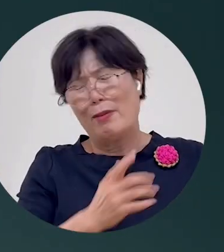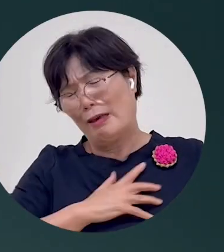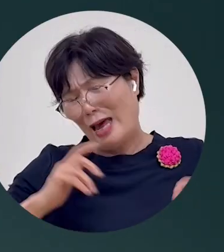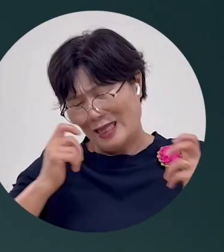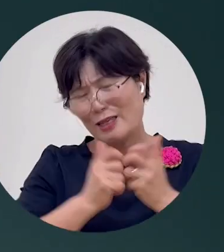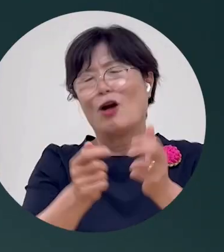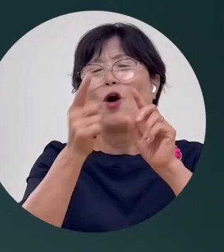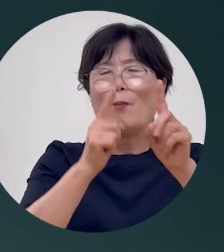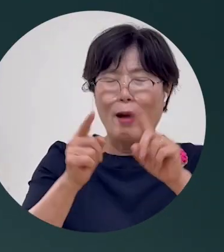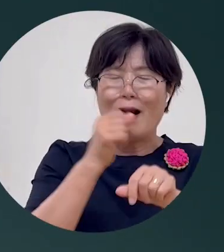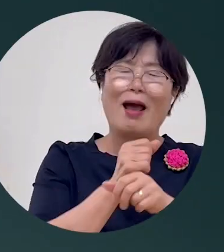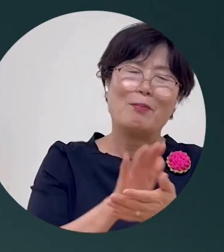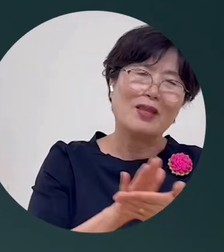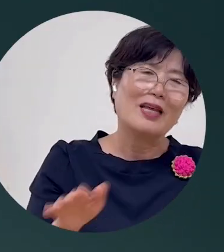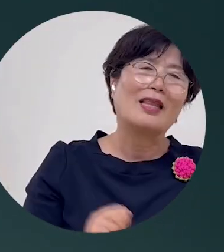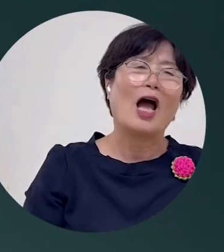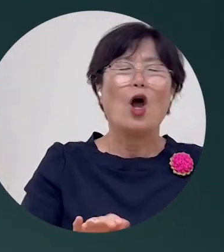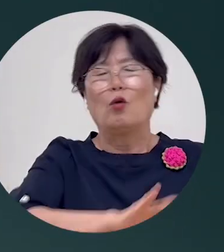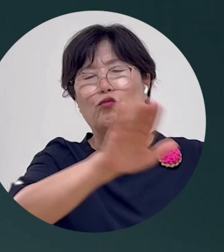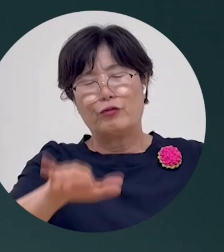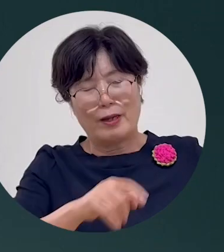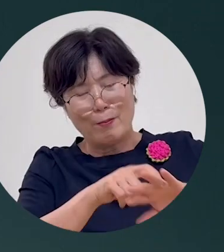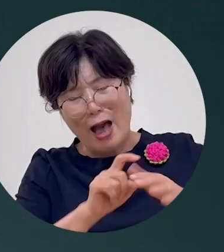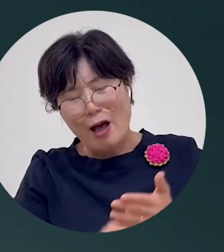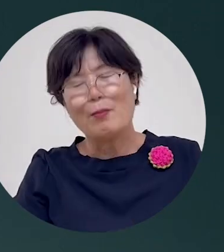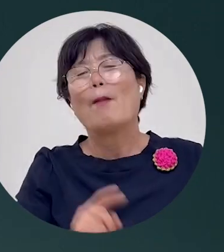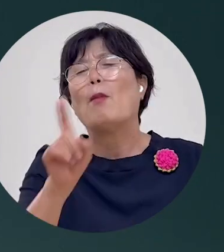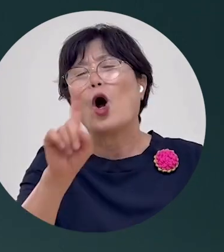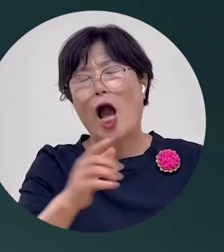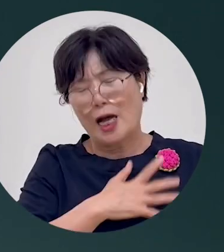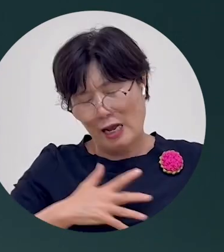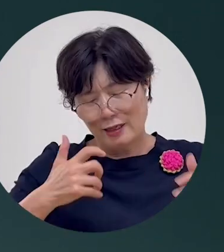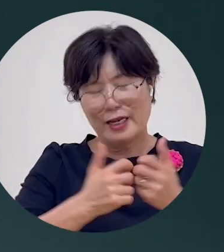말합니다. 우리의 마음에는 무엇이 가득하십니까?